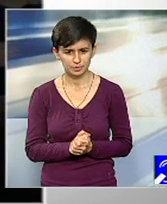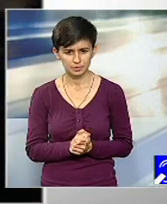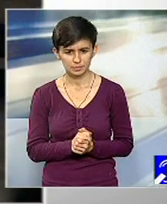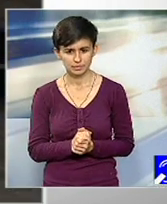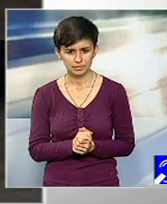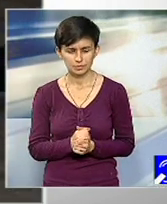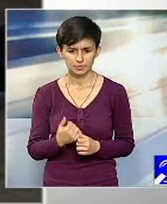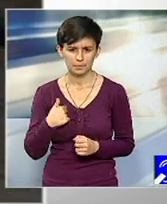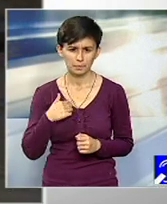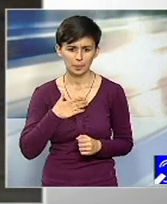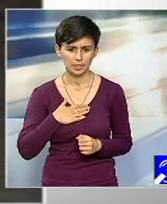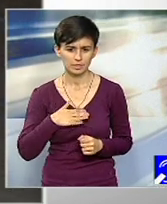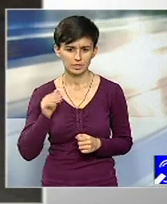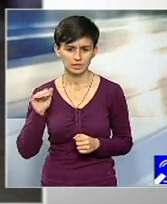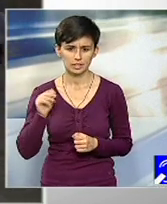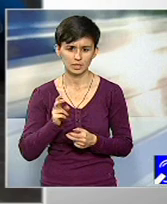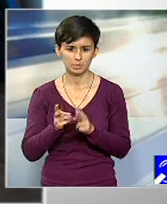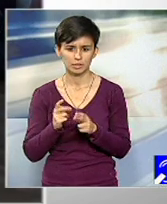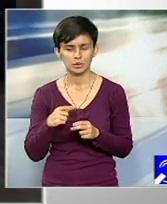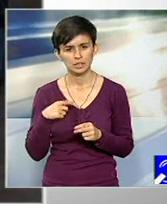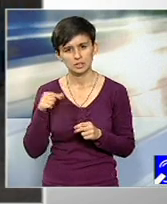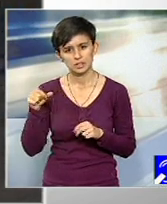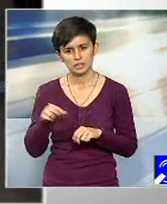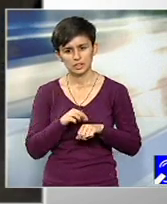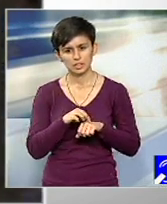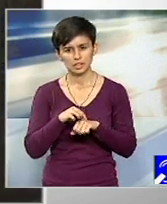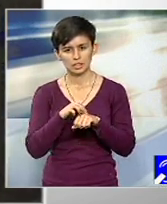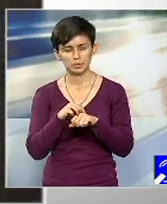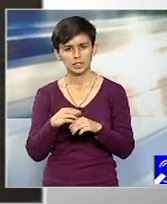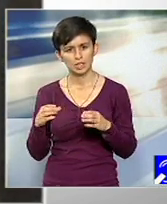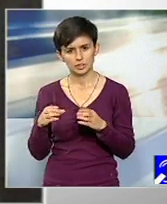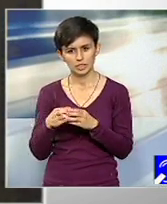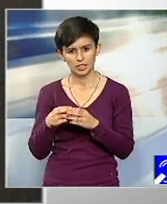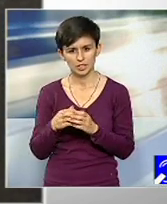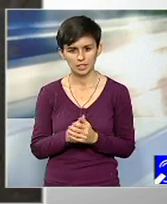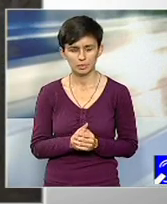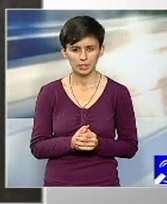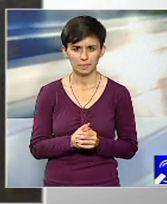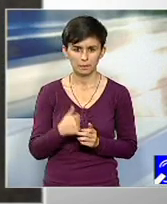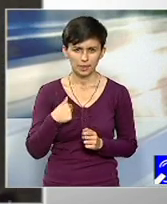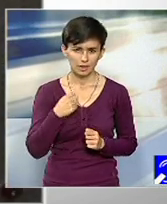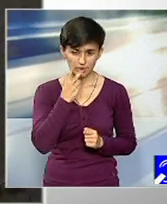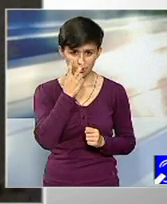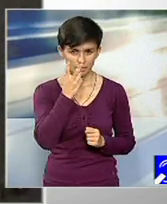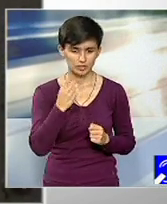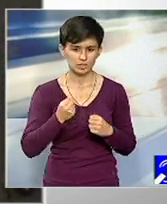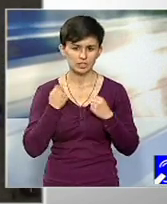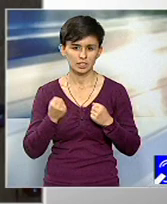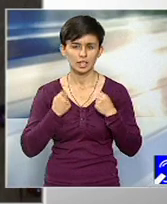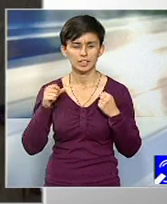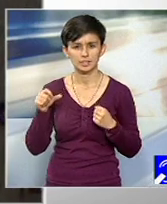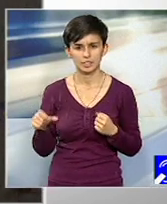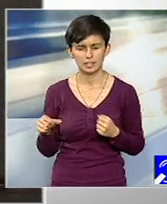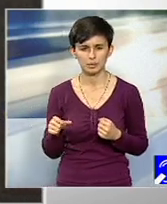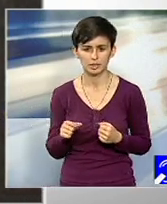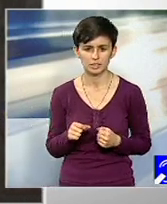e să fii capitanul echipei? Ce intră în atribuțiile tale? Te-am văzut astăzi la antrenament, că i-ai strunit pe colegii tăi, i-ai